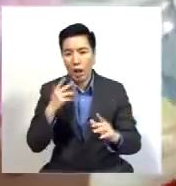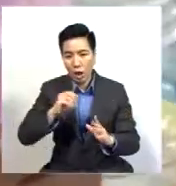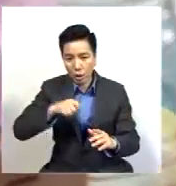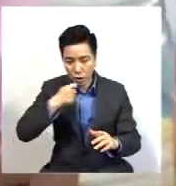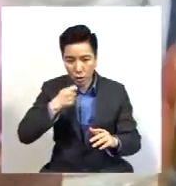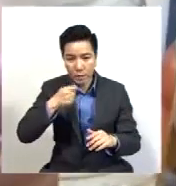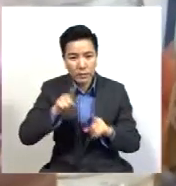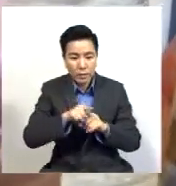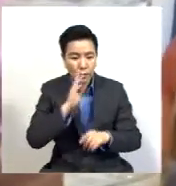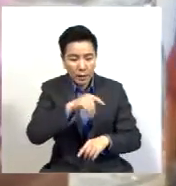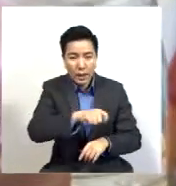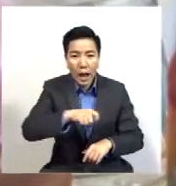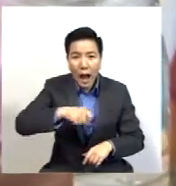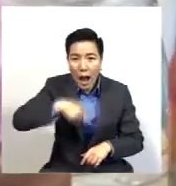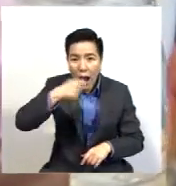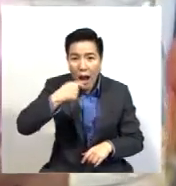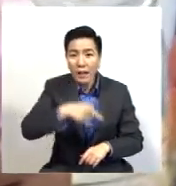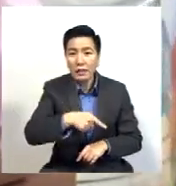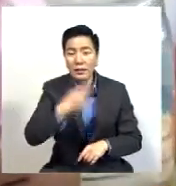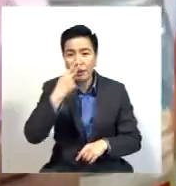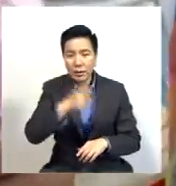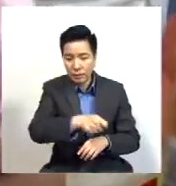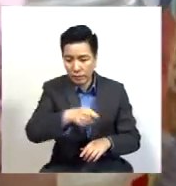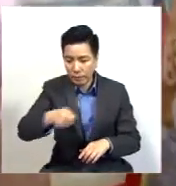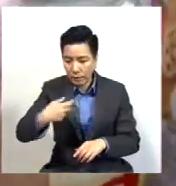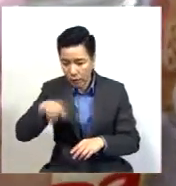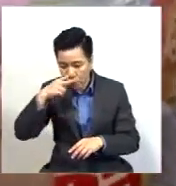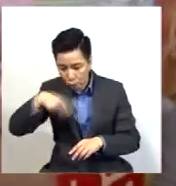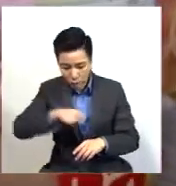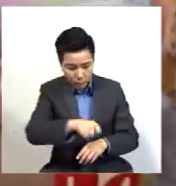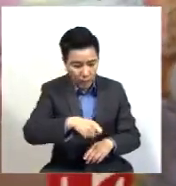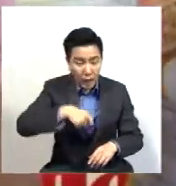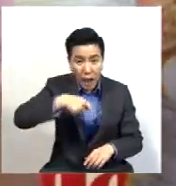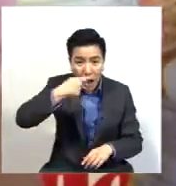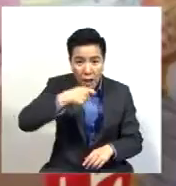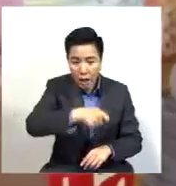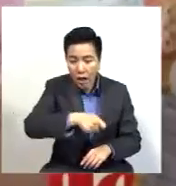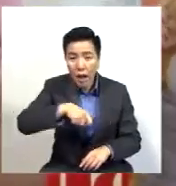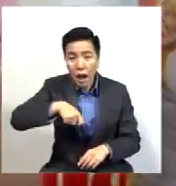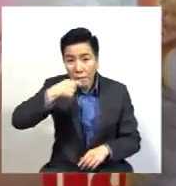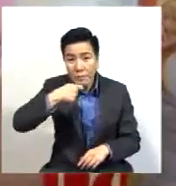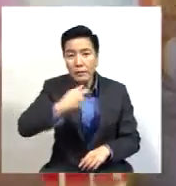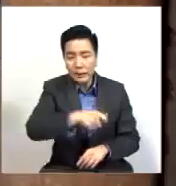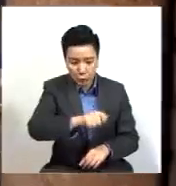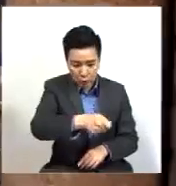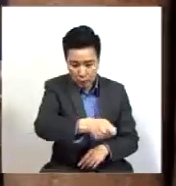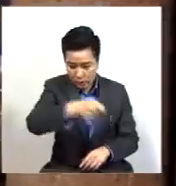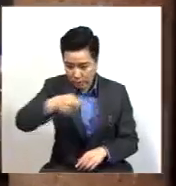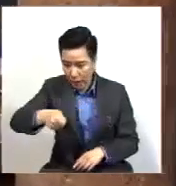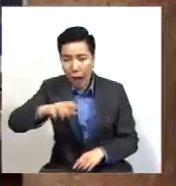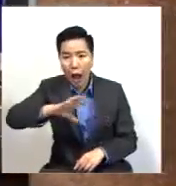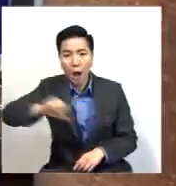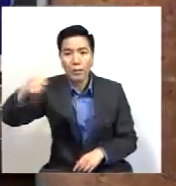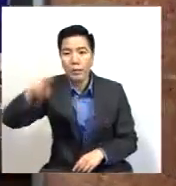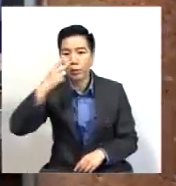ช้อนส้อมที่นายประสิทธิชัยใช้เนี่ยไปตรวจสอบก็คือหยิบช้อนส้อมที่คุณประสิทธิชัยเอาเข้าปากในการกินข้าวมันไก่เนี่ยเอากลับ